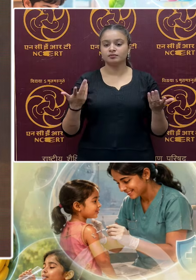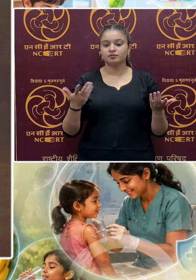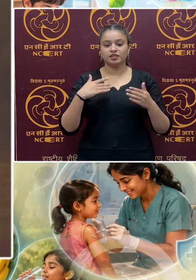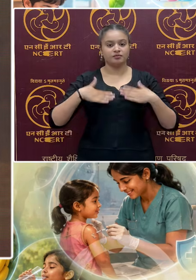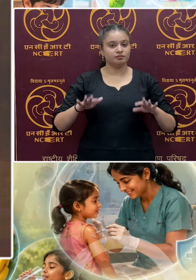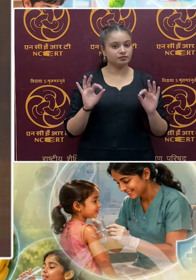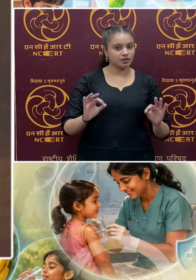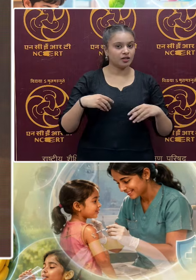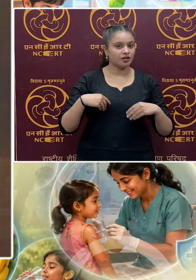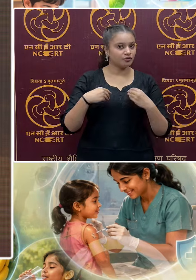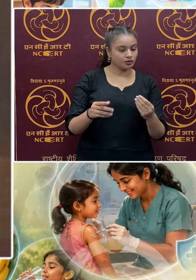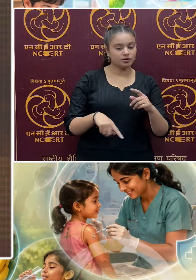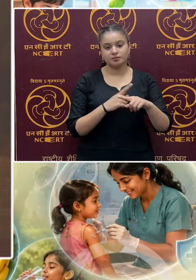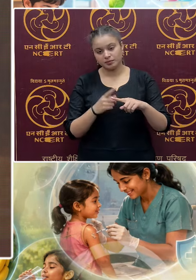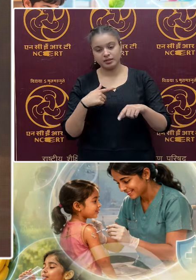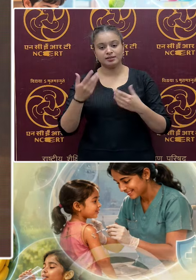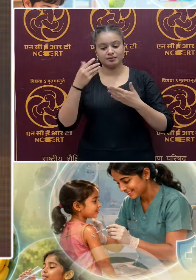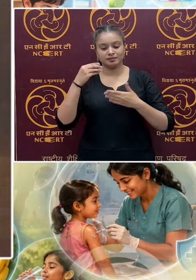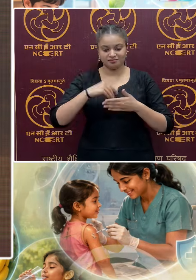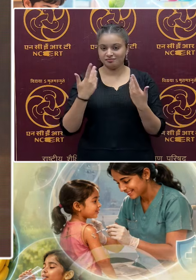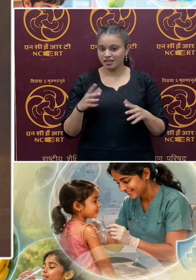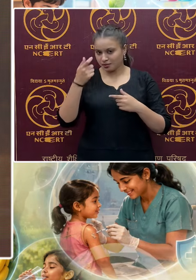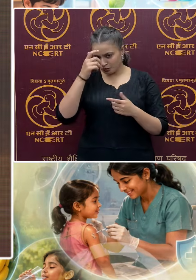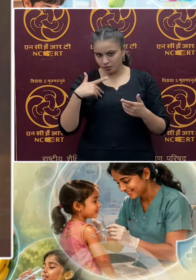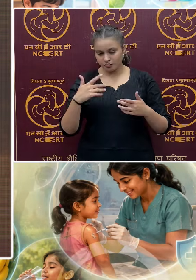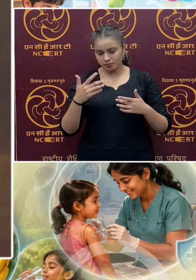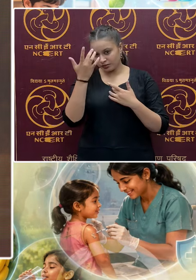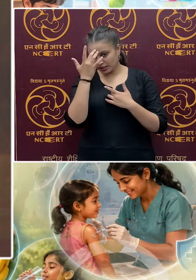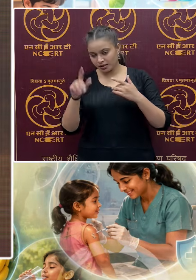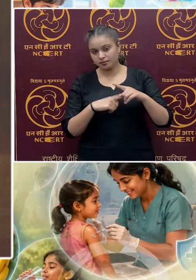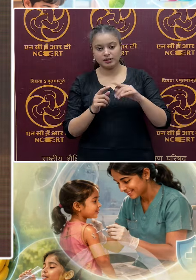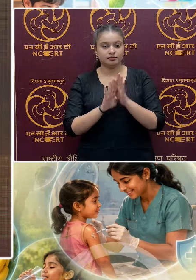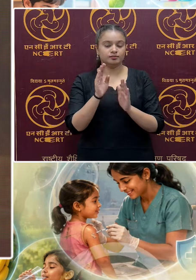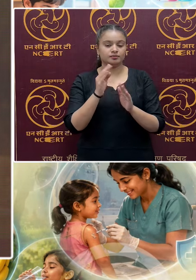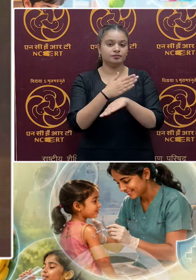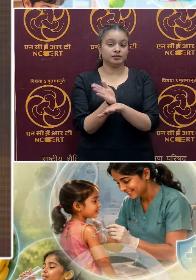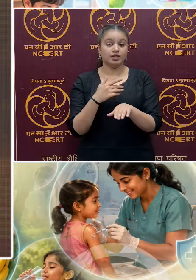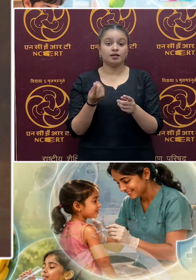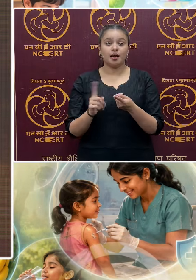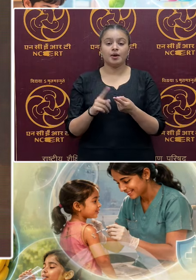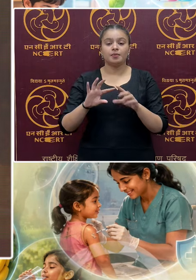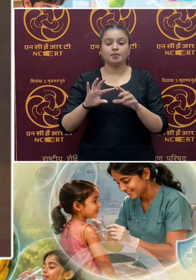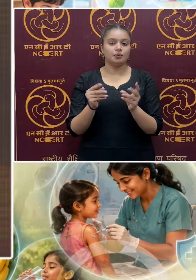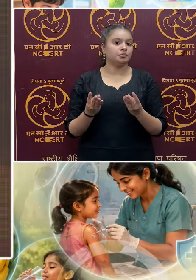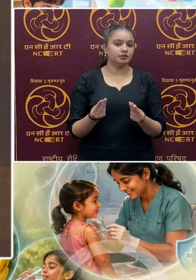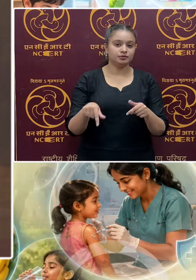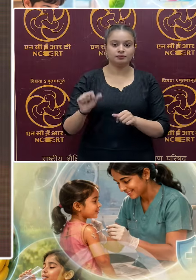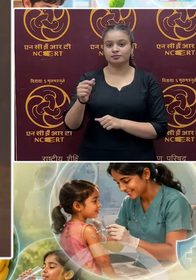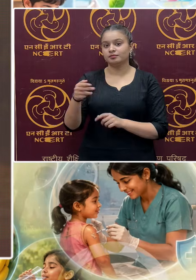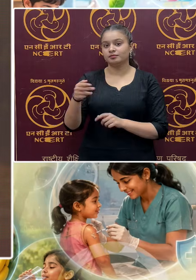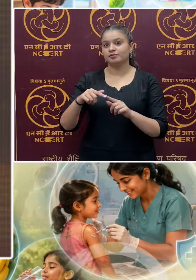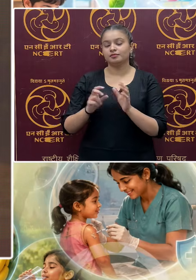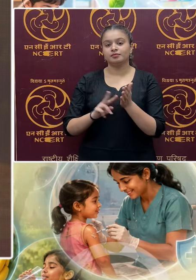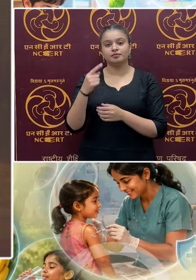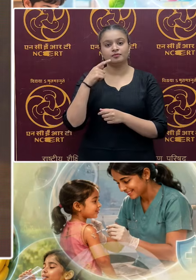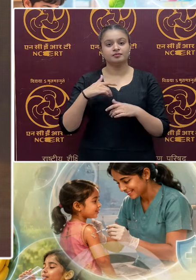healthy lives, preventing deficiencies, diseases, and developmental delays. I am Tanvi Khurana, and this is